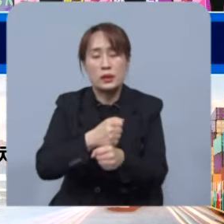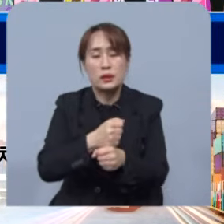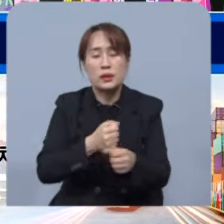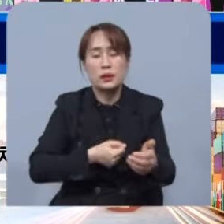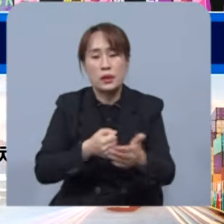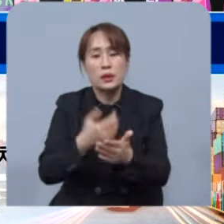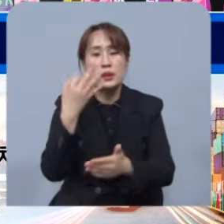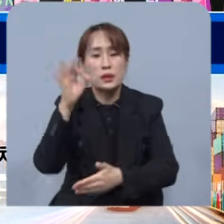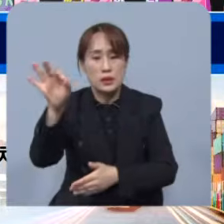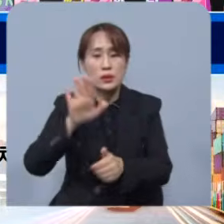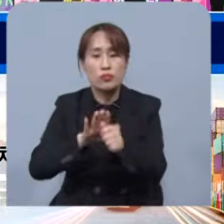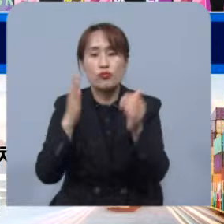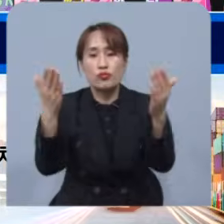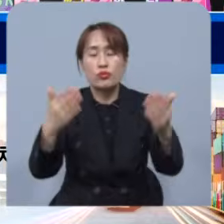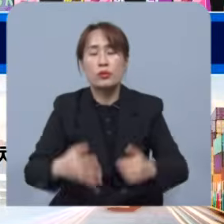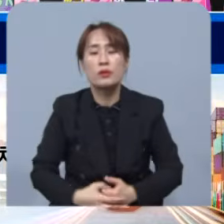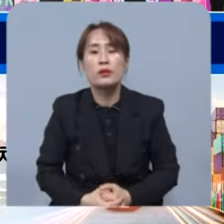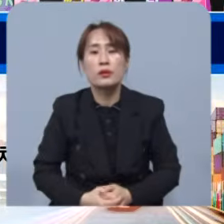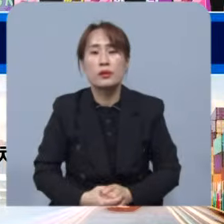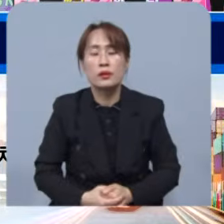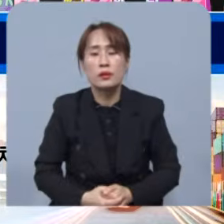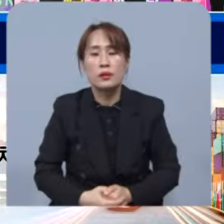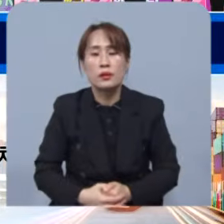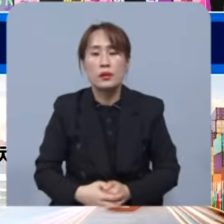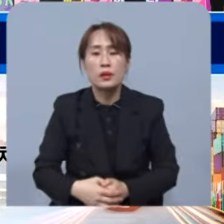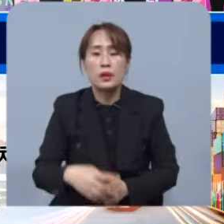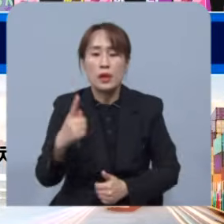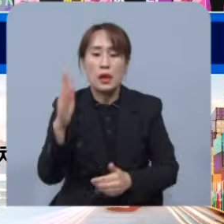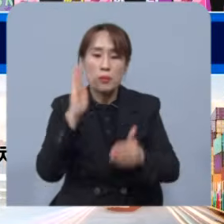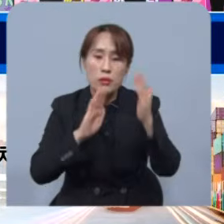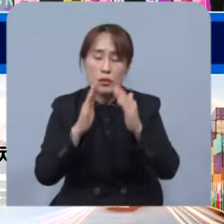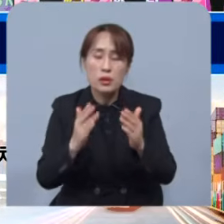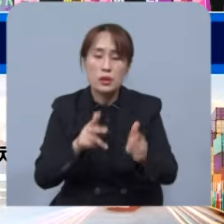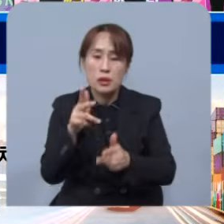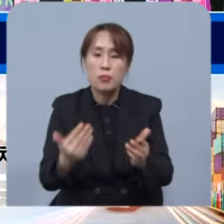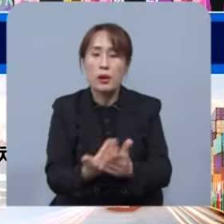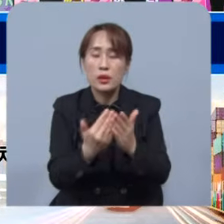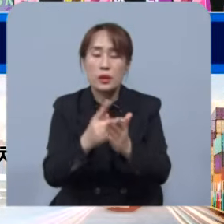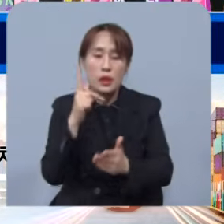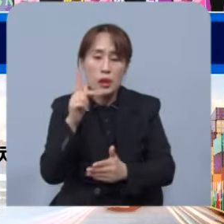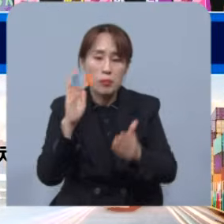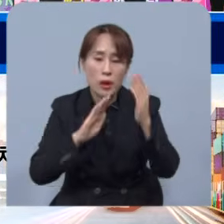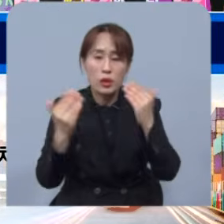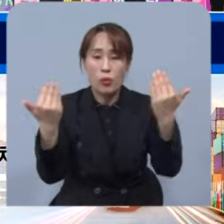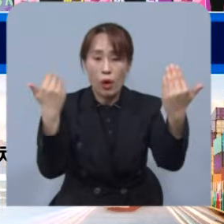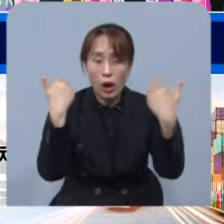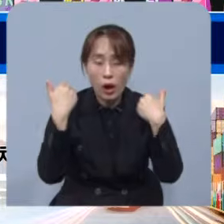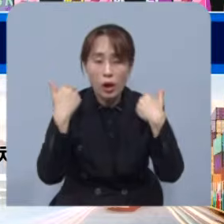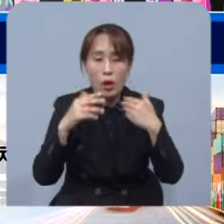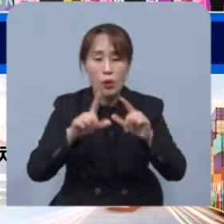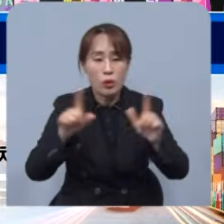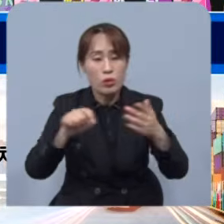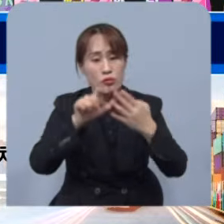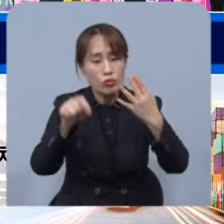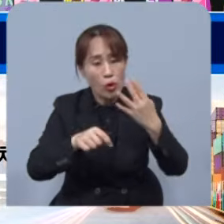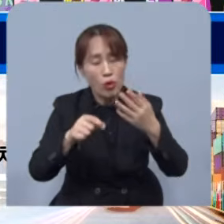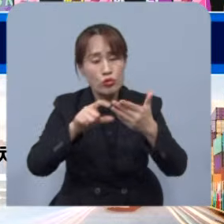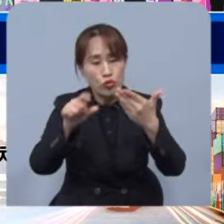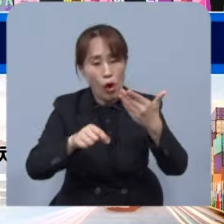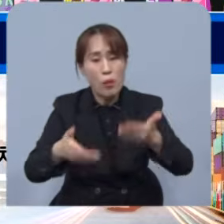제정하고 인증하는 것을 지원하겠습니다. K뷰티 산업 활성화는 K뷰티 아카데미를 올해 9월